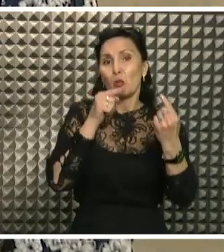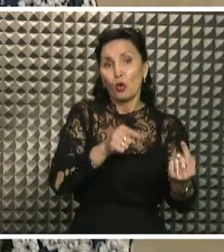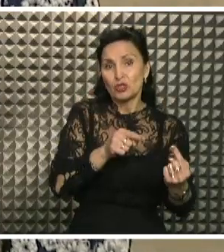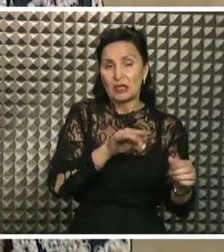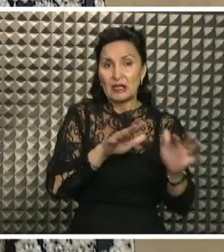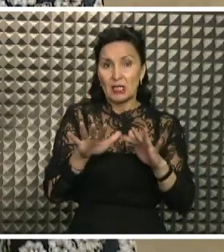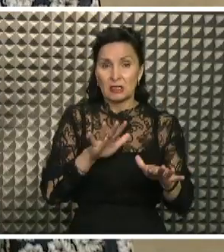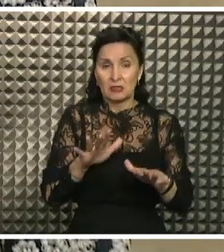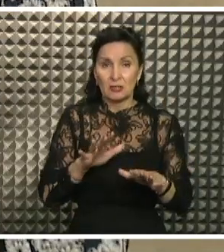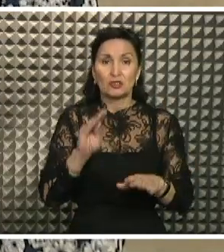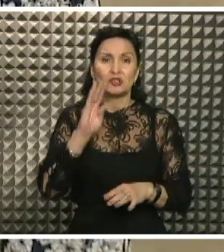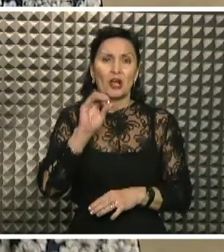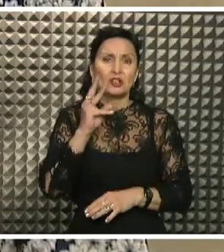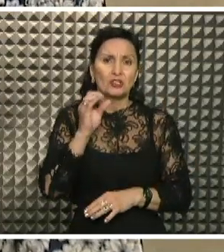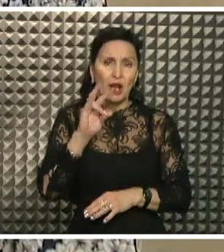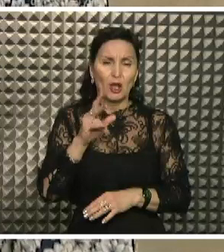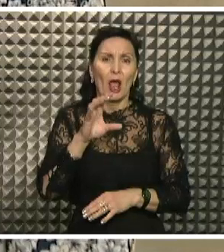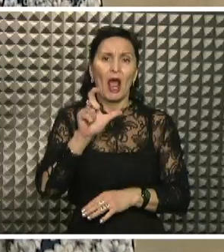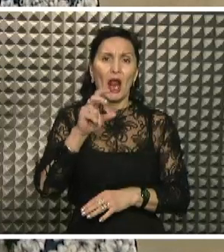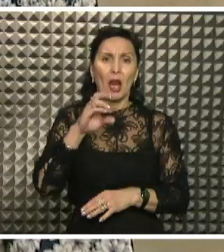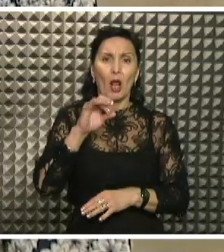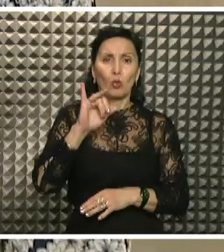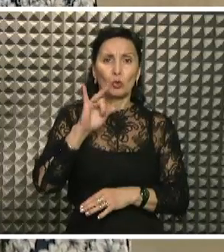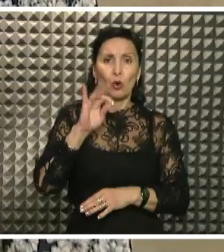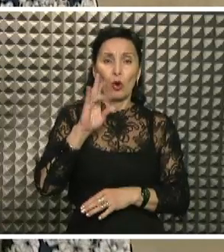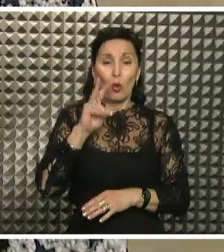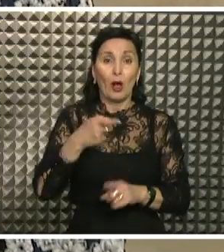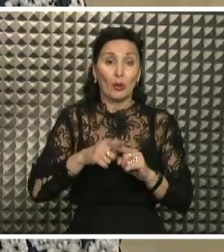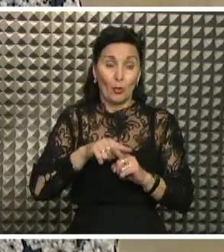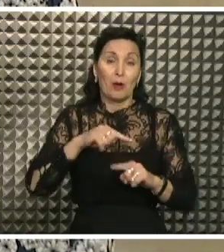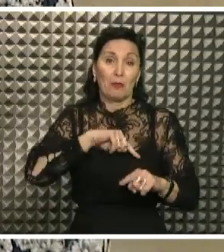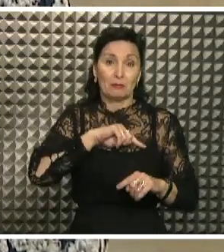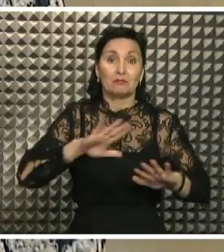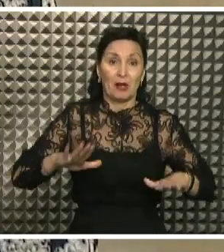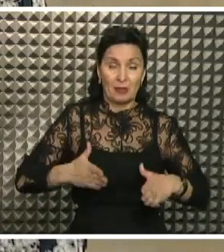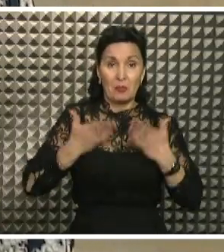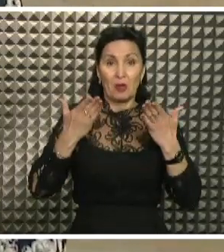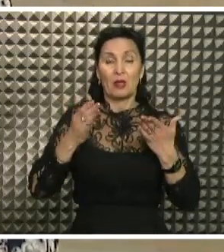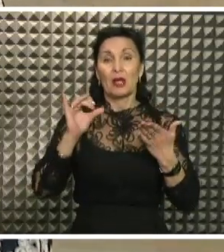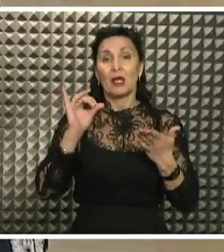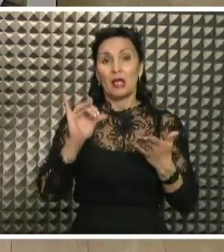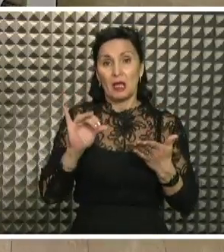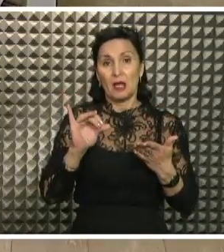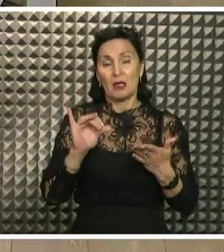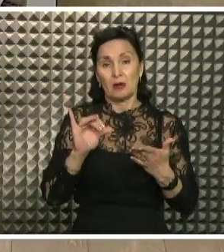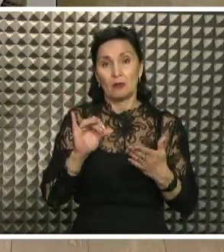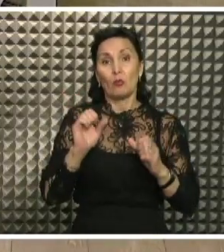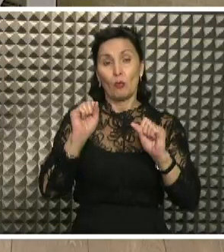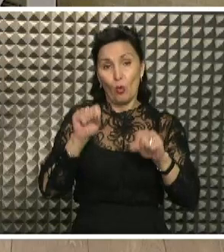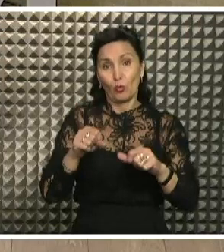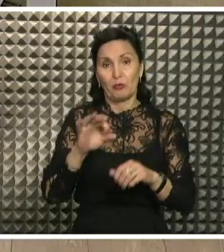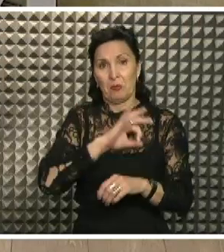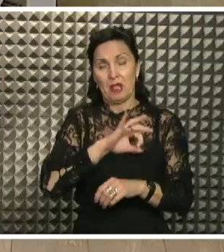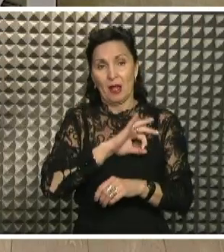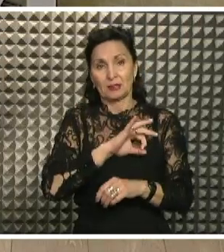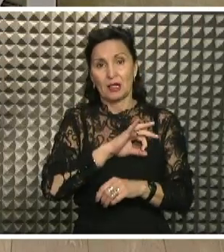это традиционные женьшень, элеутерокок, которые поднимают тон, с профилактической целью они могут